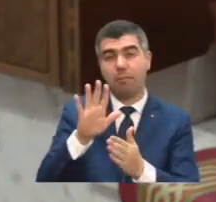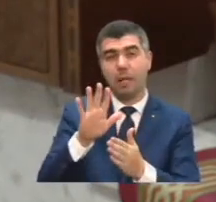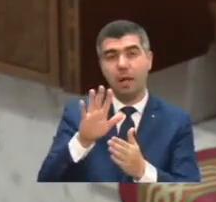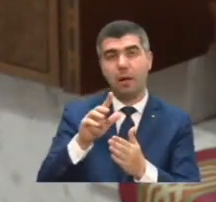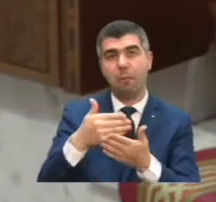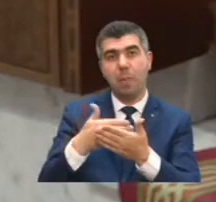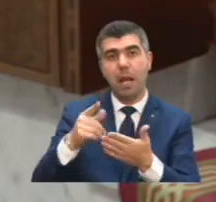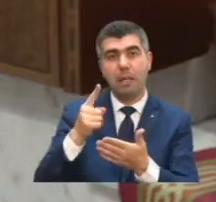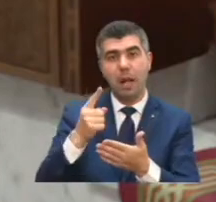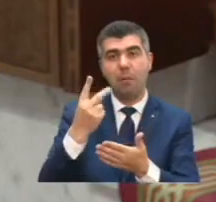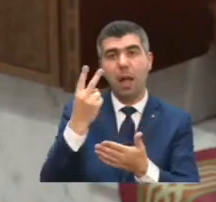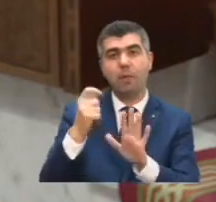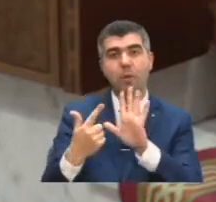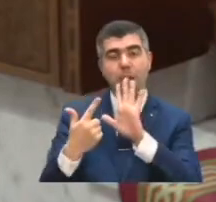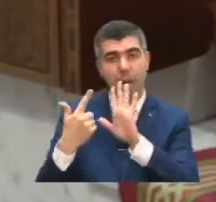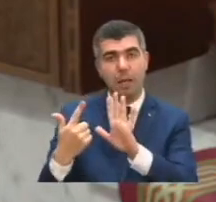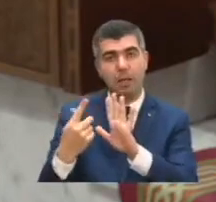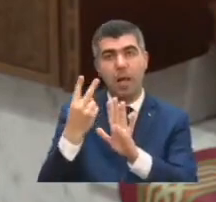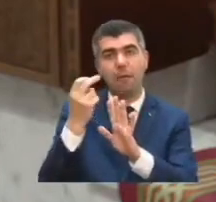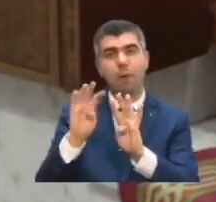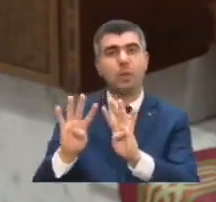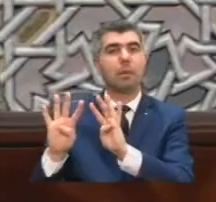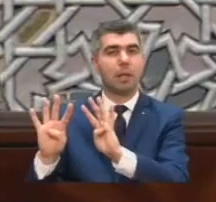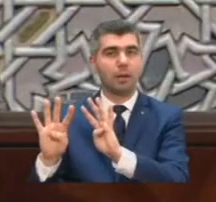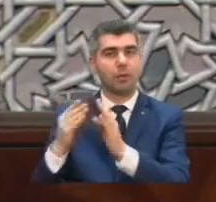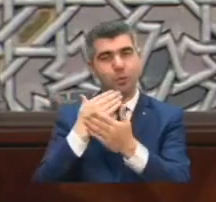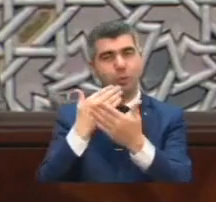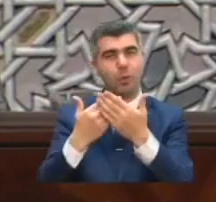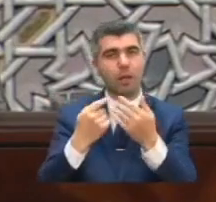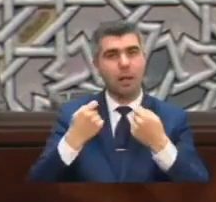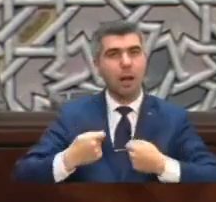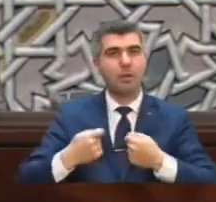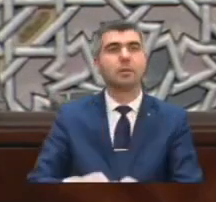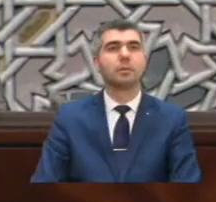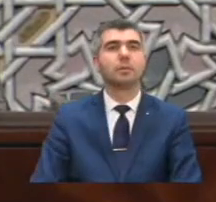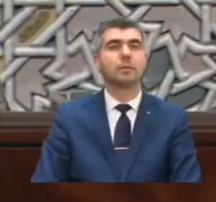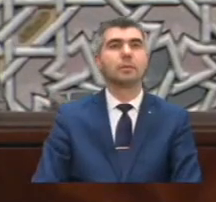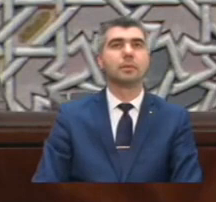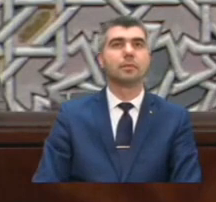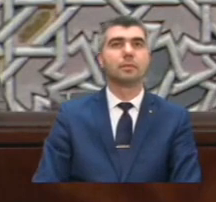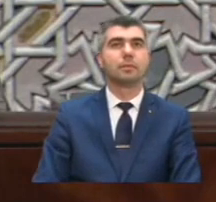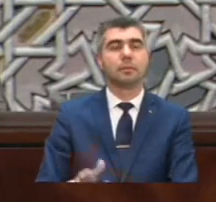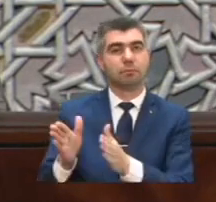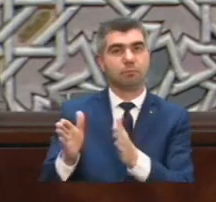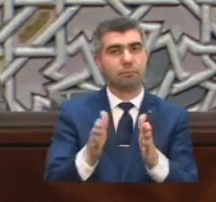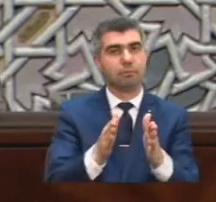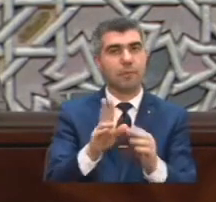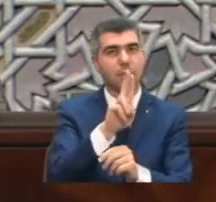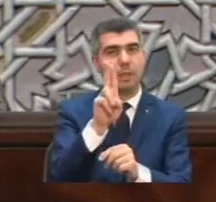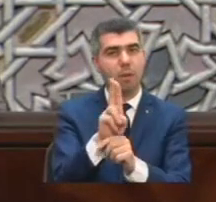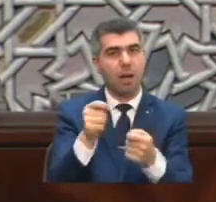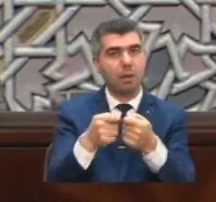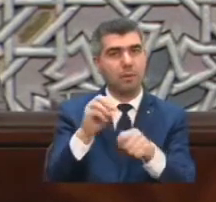سنه 2017 و2018. شكرا السيد الرئيس. شكرا السيد الوزير. تعقيب السيد النائب.